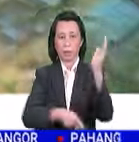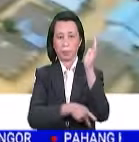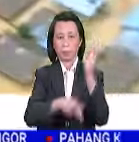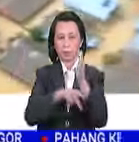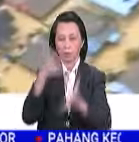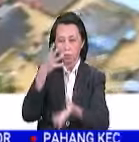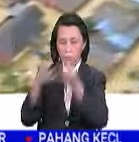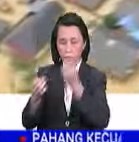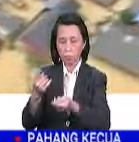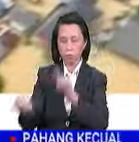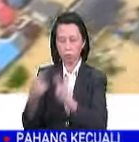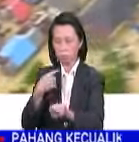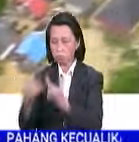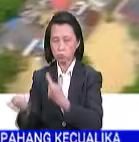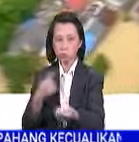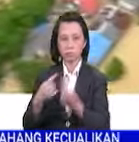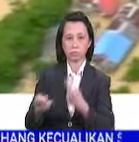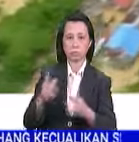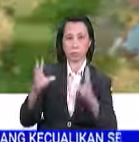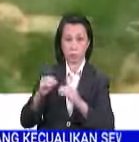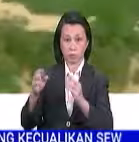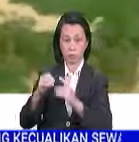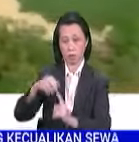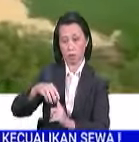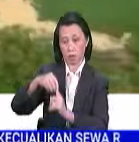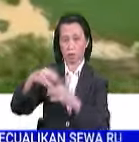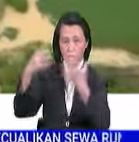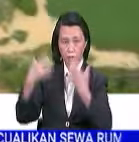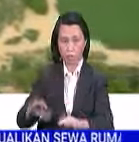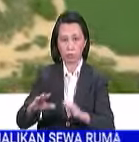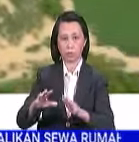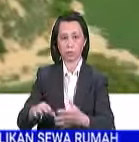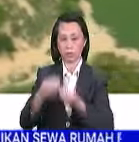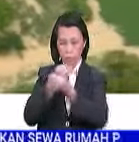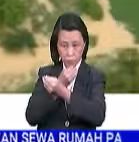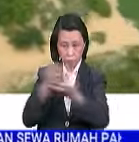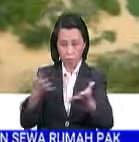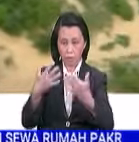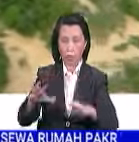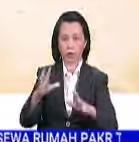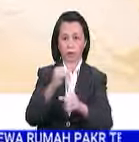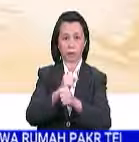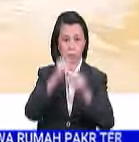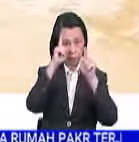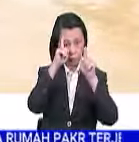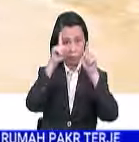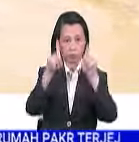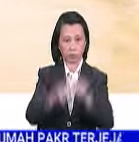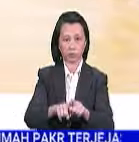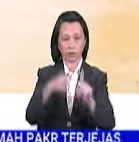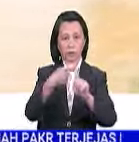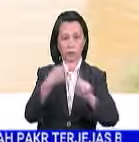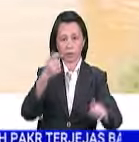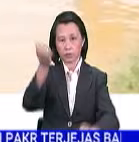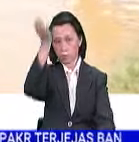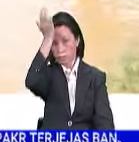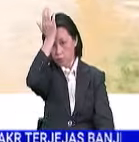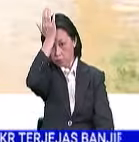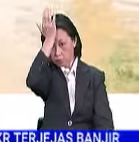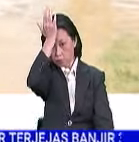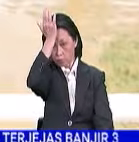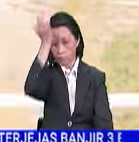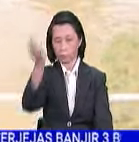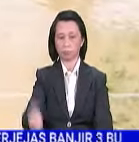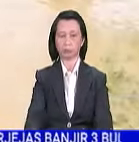mendapat maklum balas. Pelaksanaan mesyuarat khas tersebut telah disebar maklum dan mendapat perkenan yang dipercayai Tuan Agong Al-Sultan